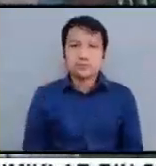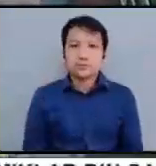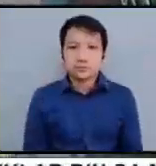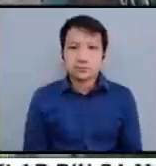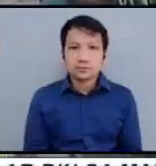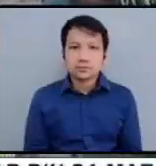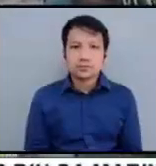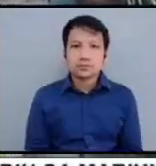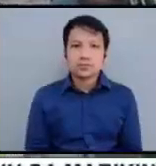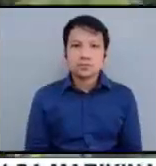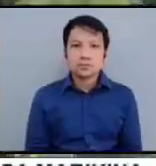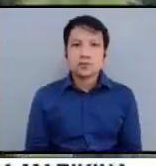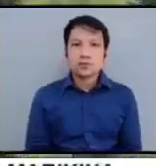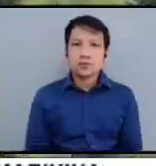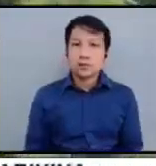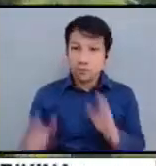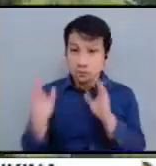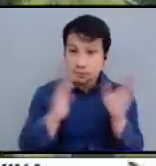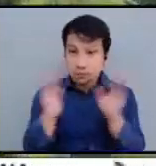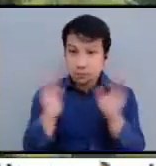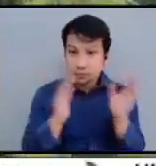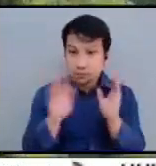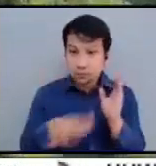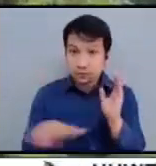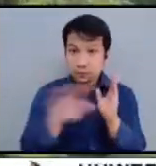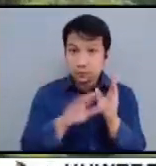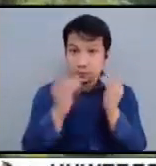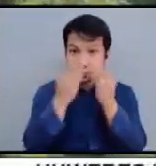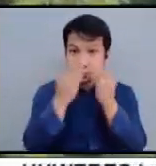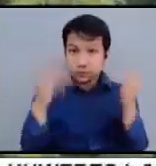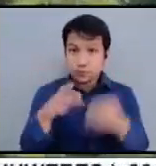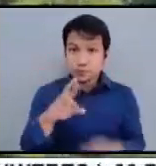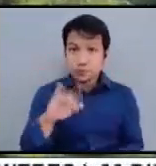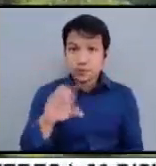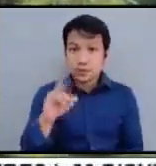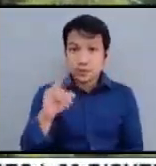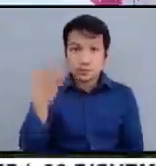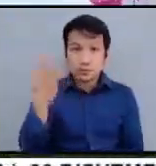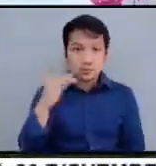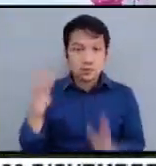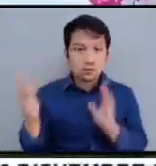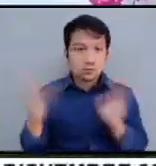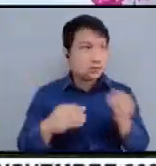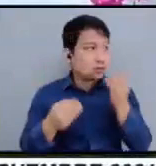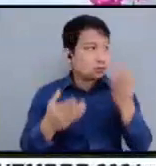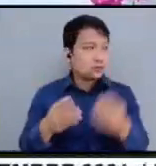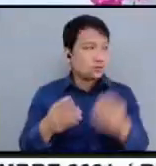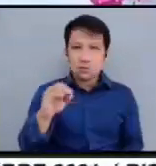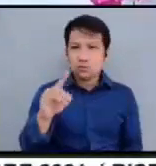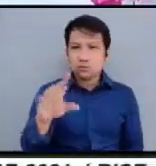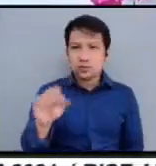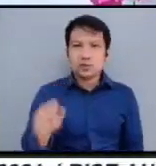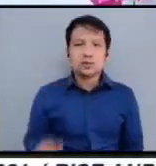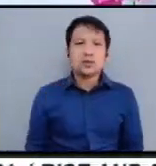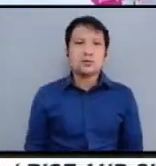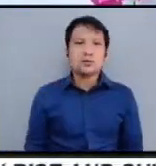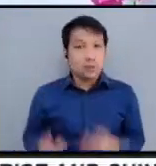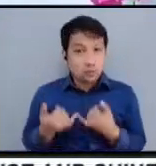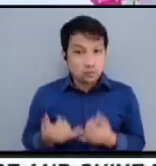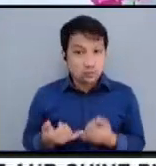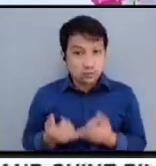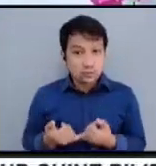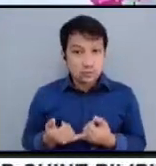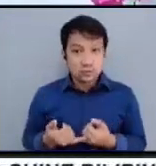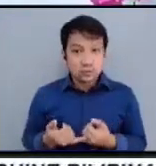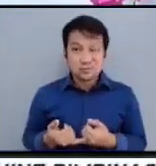Inangay ng malakas na hangin ang bubong ng mag-anak ni Reynaldo noong tumama ang bagyong Odette. Sa ngayon, mahirap ang